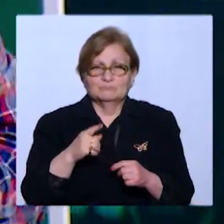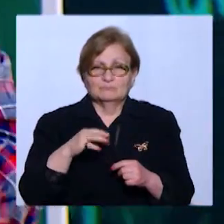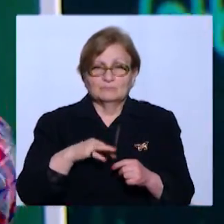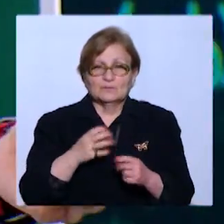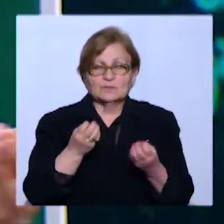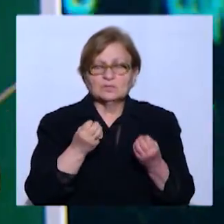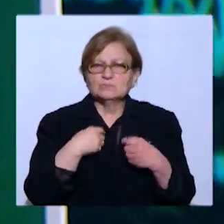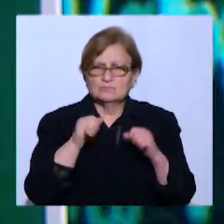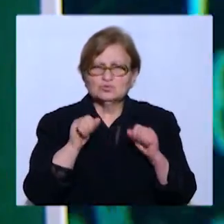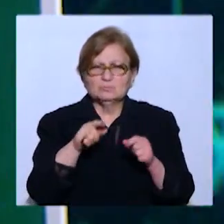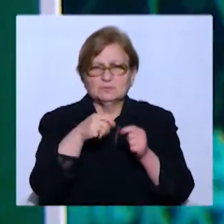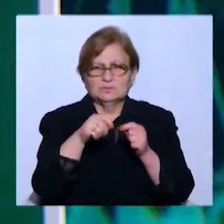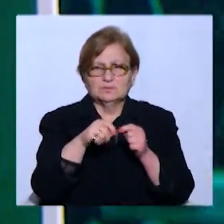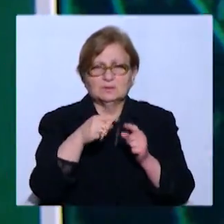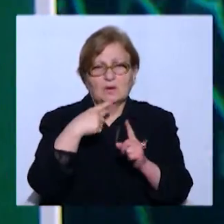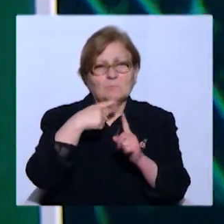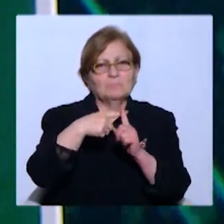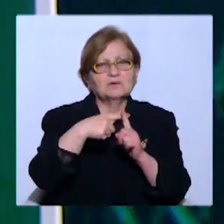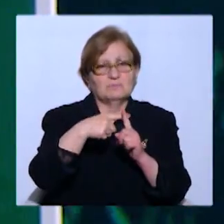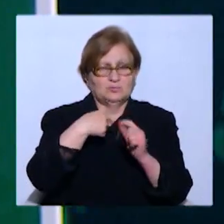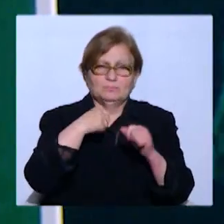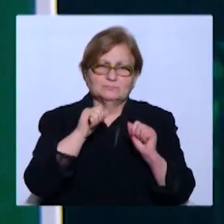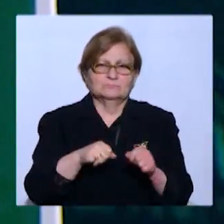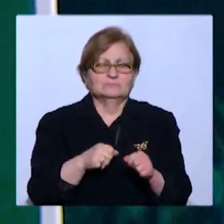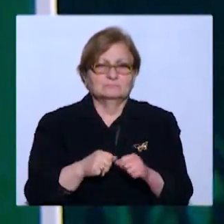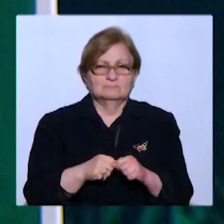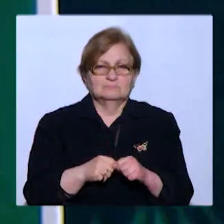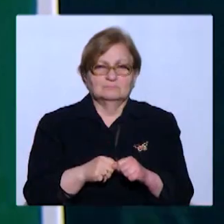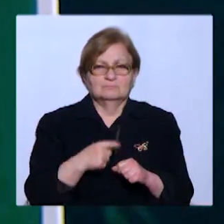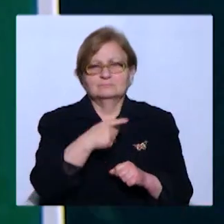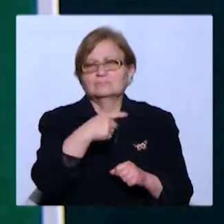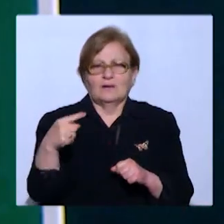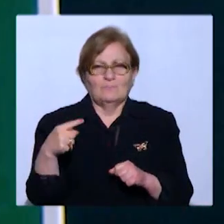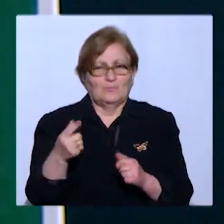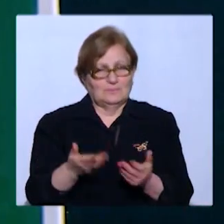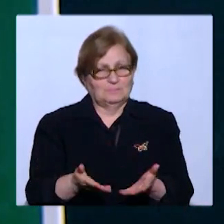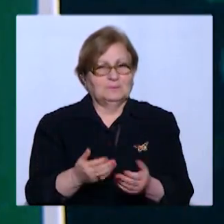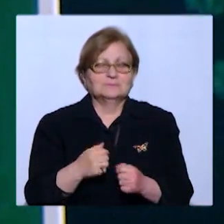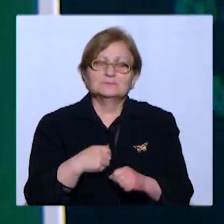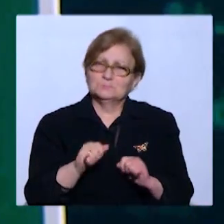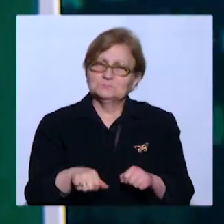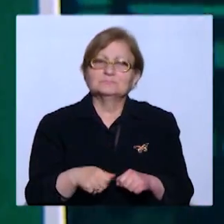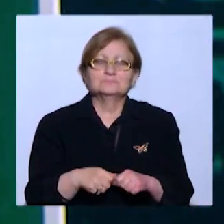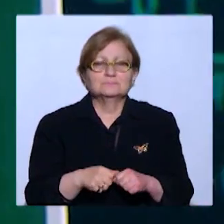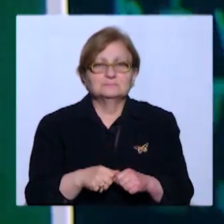ასანთის ღერებით კიდე შემიძლია მიმატების ნიშანი გავაკეთო, გამოკლების ნიშანიც შემიძლია გავაკეთო.